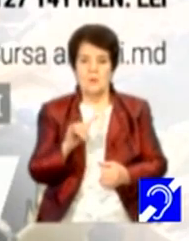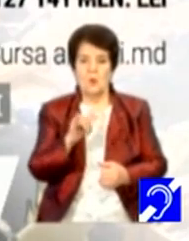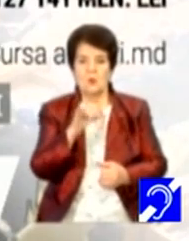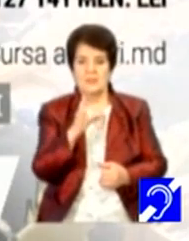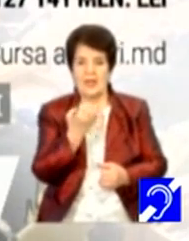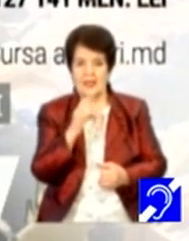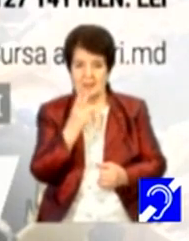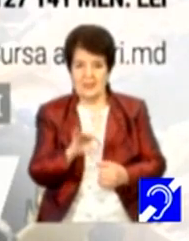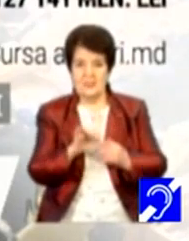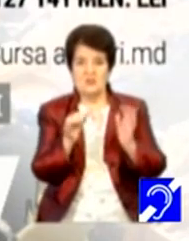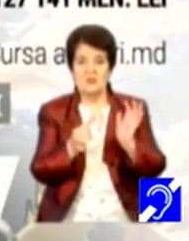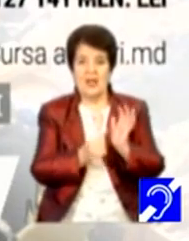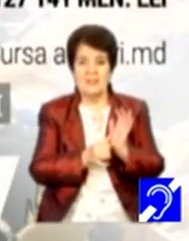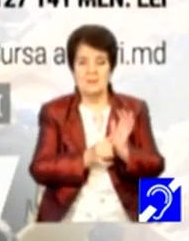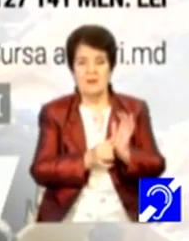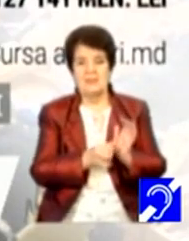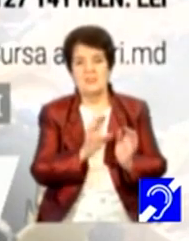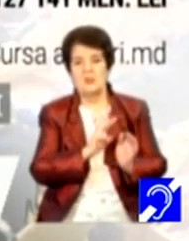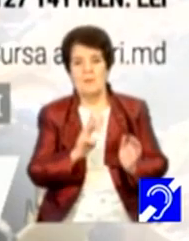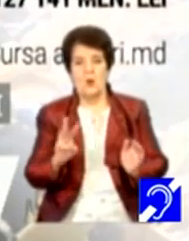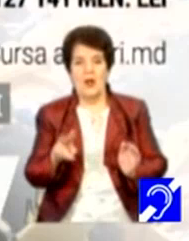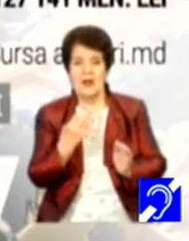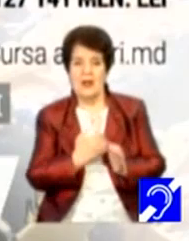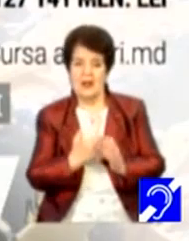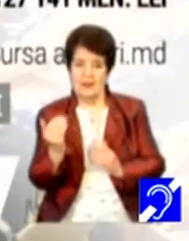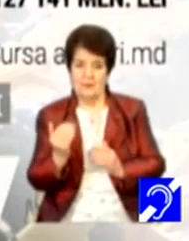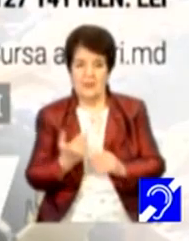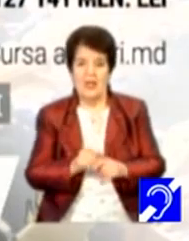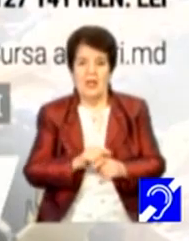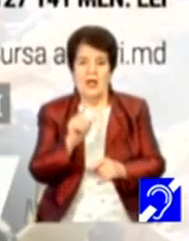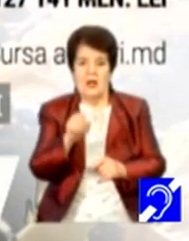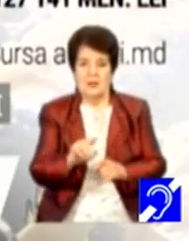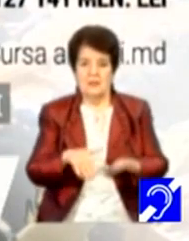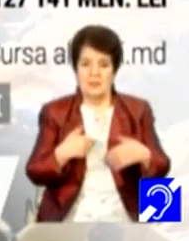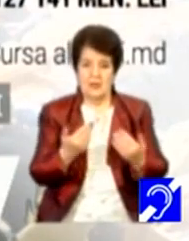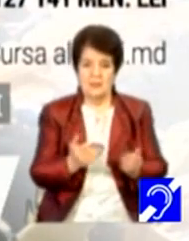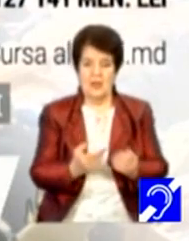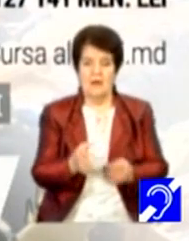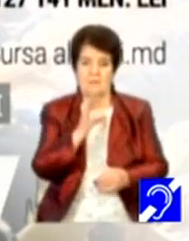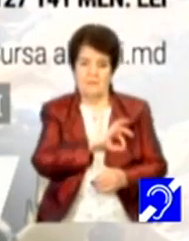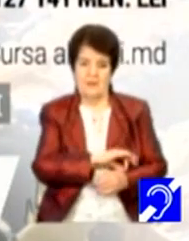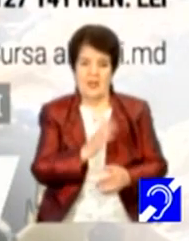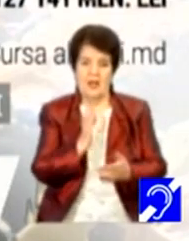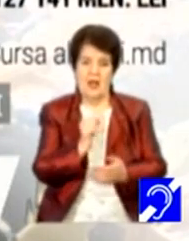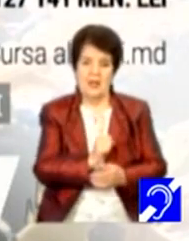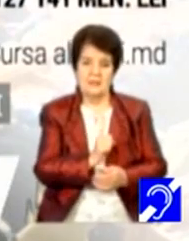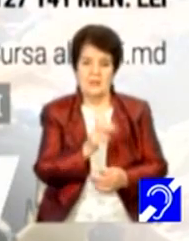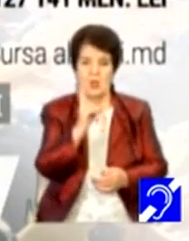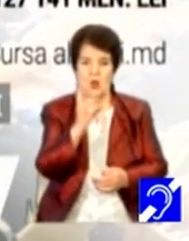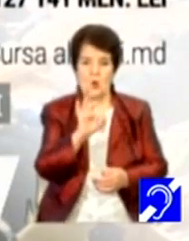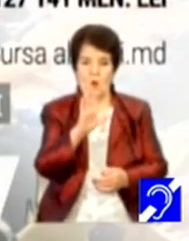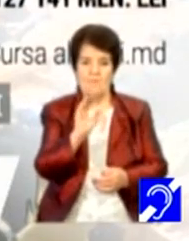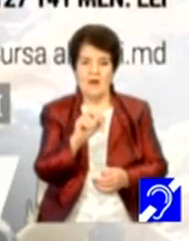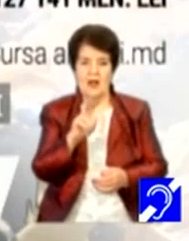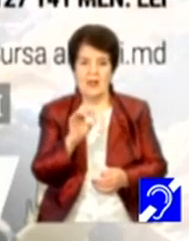Usatăi a câștigat peste 16 milioane de lei. Următorii 3 candidați cu cele mai mari venituri sunt Alexandru Covalenco de